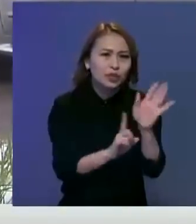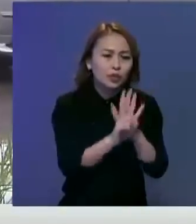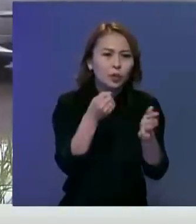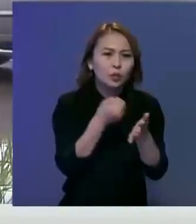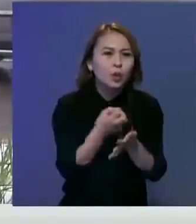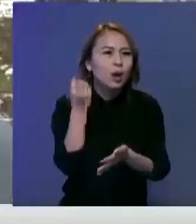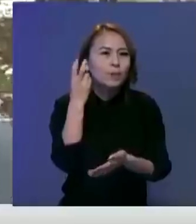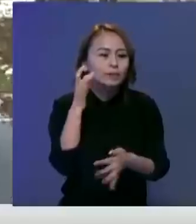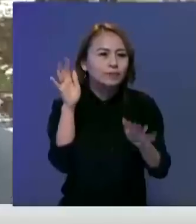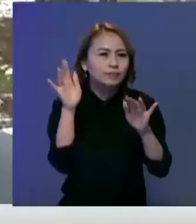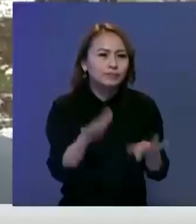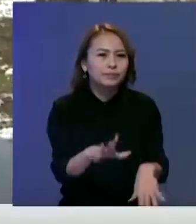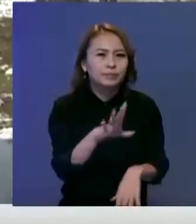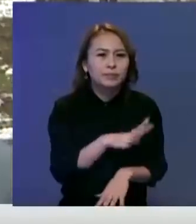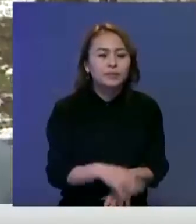түске дейін жауда.